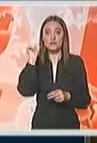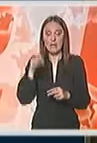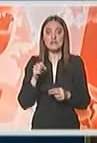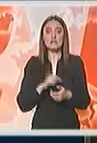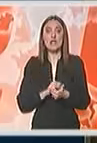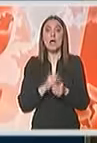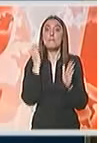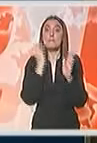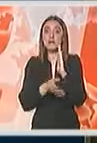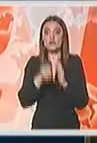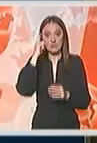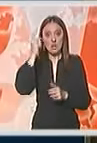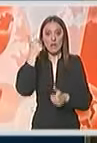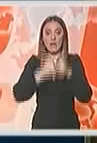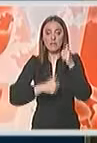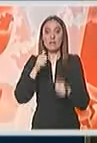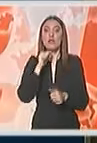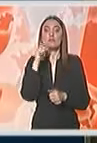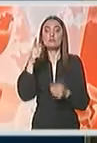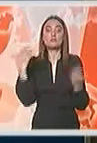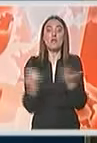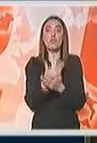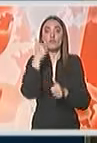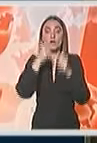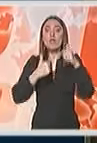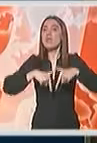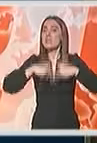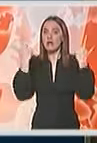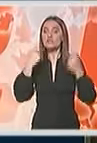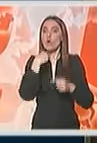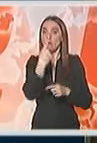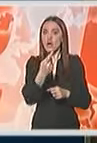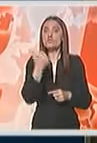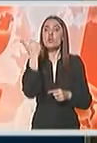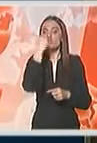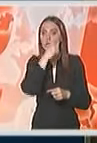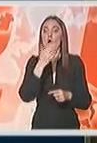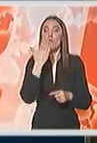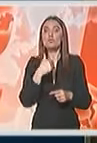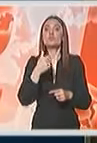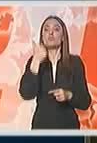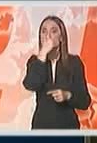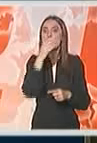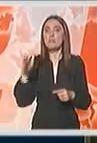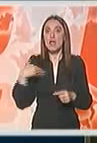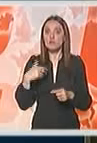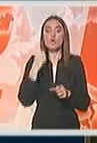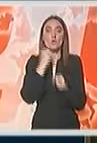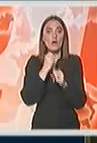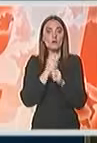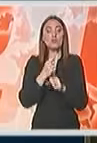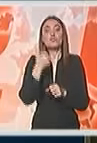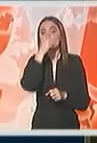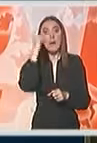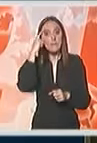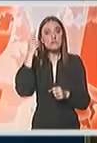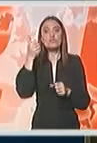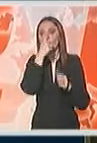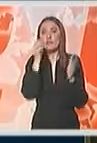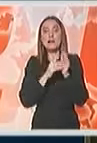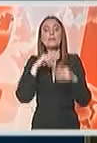relativno brzo zna kandidat i da taj novi kandidat jasno kaže šta će, a šta neće uraditi, šta je smatra da bi eventualno trebalo da